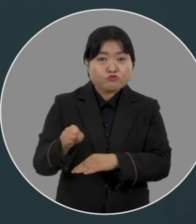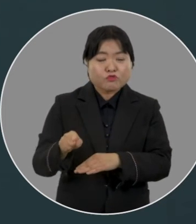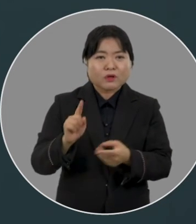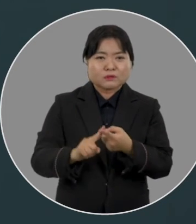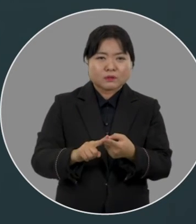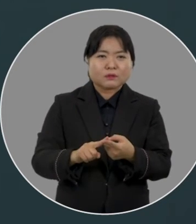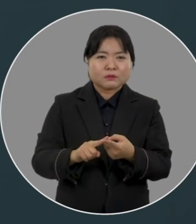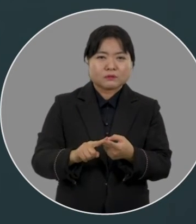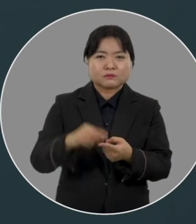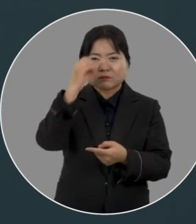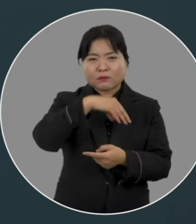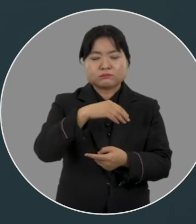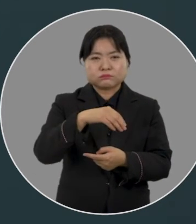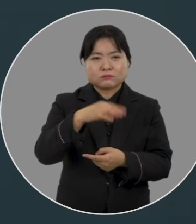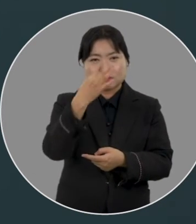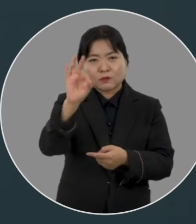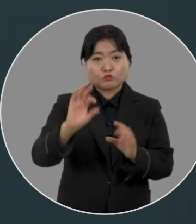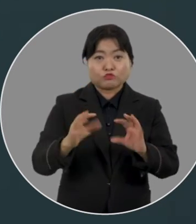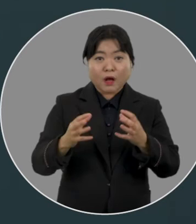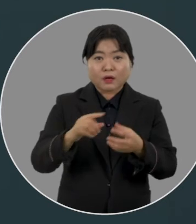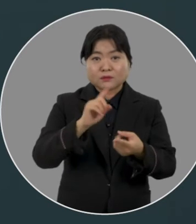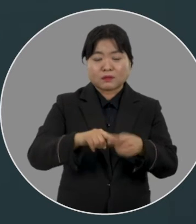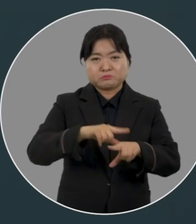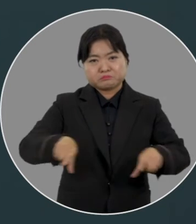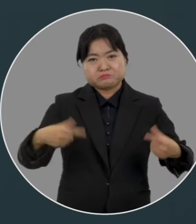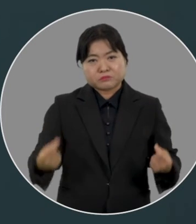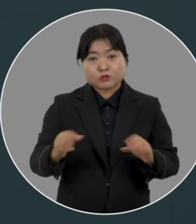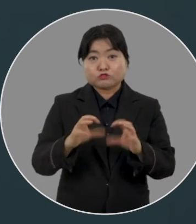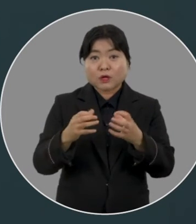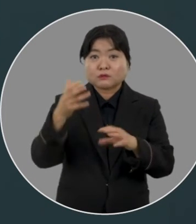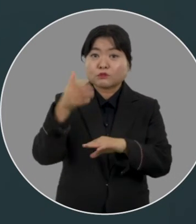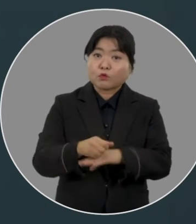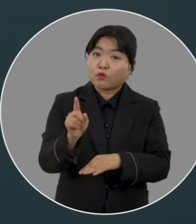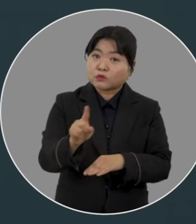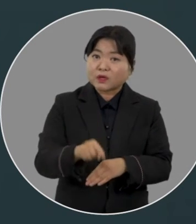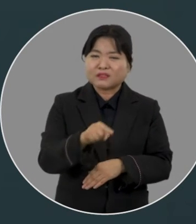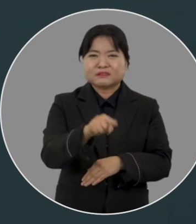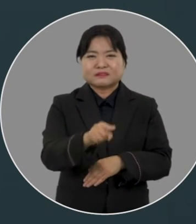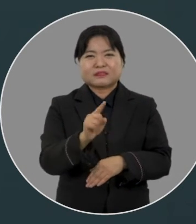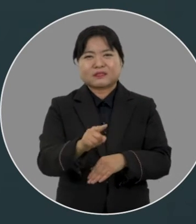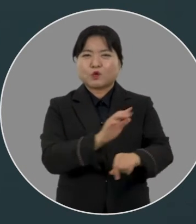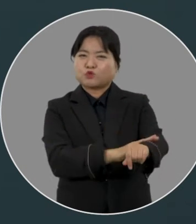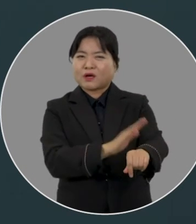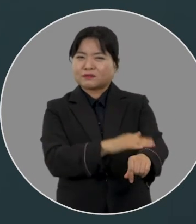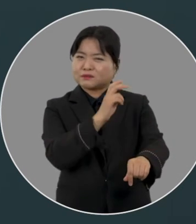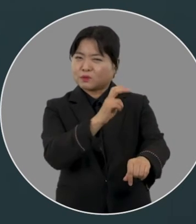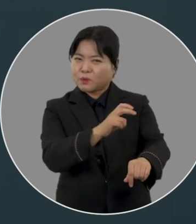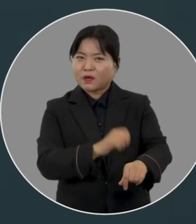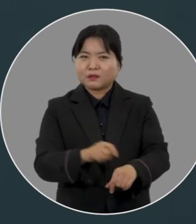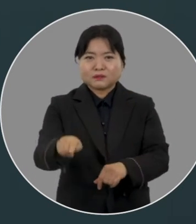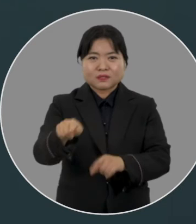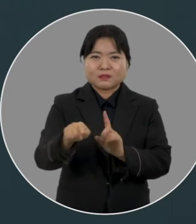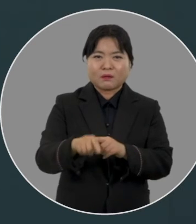그걸 용인받은 국가, 그게 일상화된 국가는 결국은 쟤는 사상이 좌익일지도 몰라, 또는